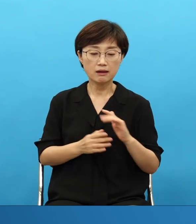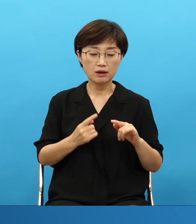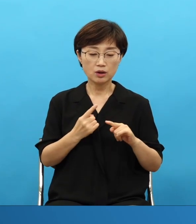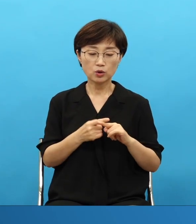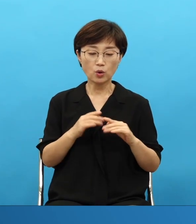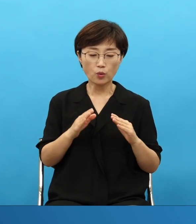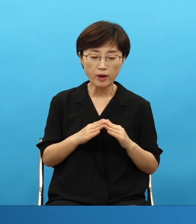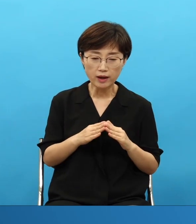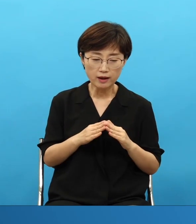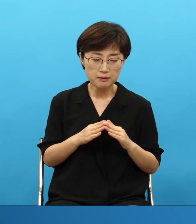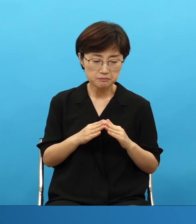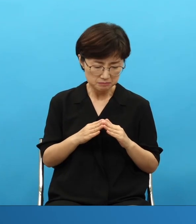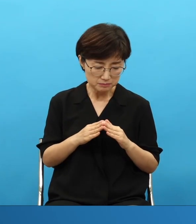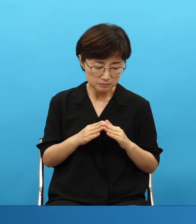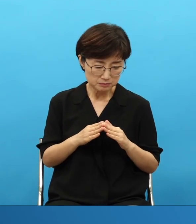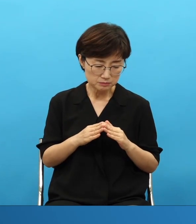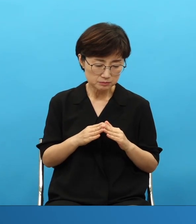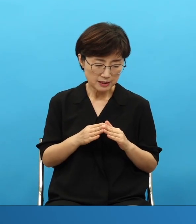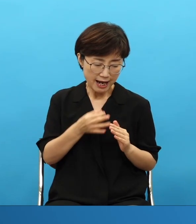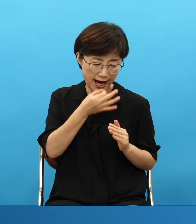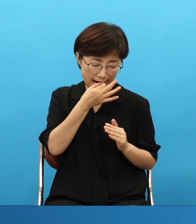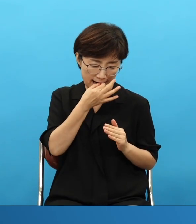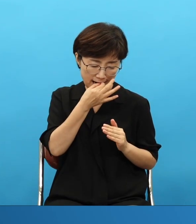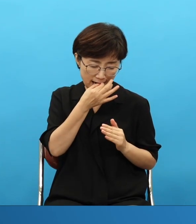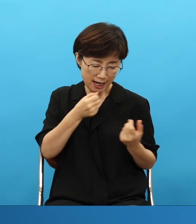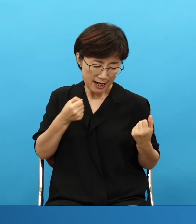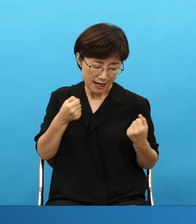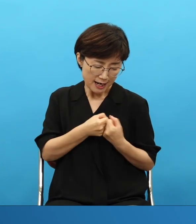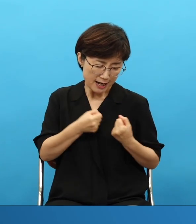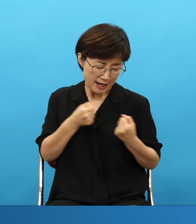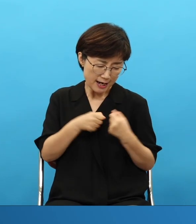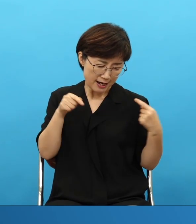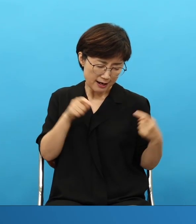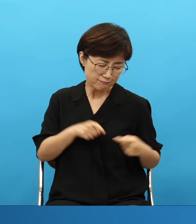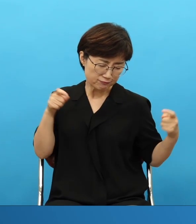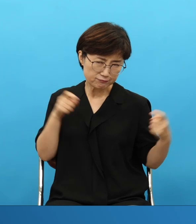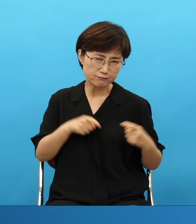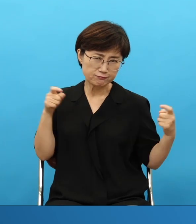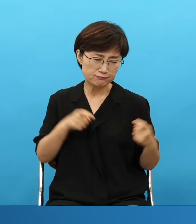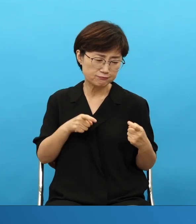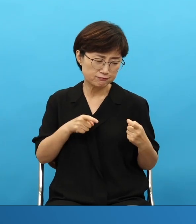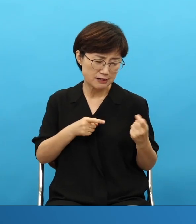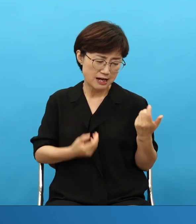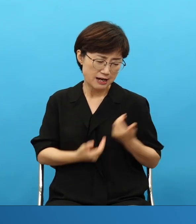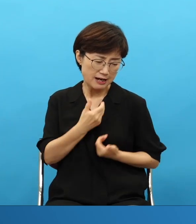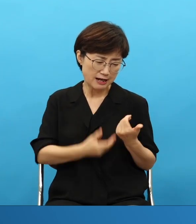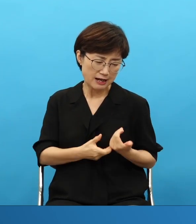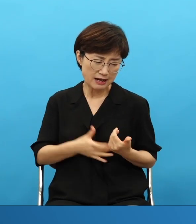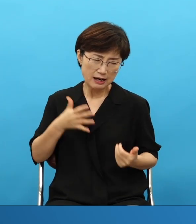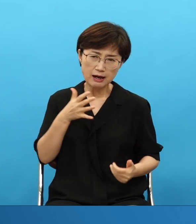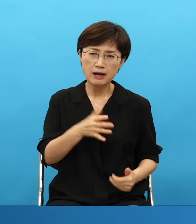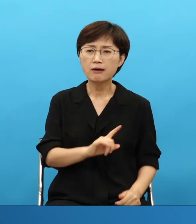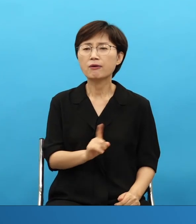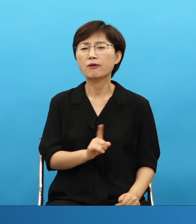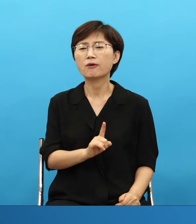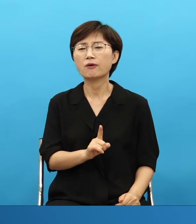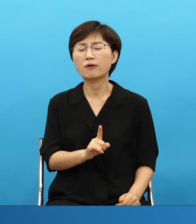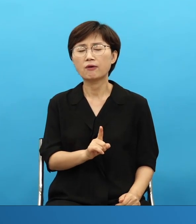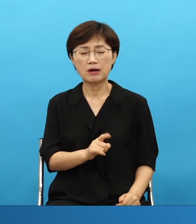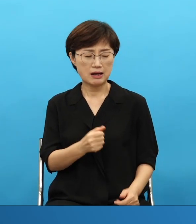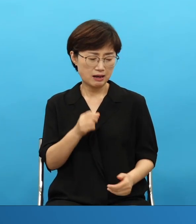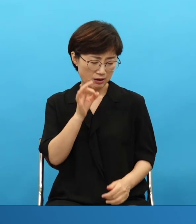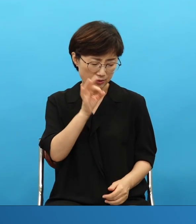쓸데없는 것을 분쟁하고 있잖아요 세계교회가. But the church of the world are fighting over useless things. 그 여러분 이유 딱